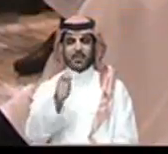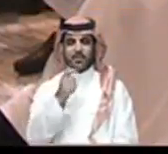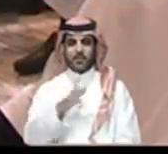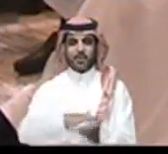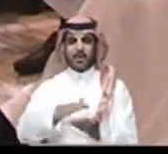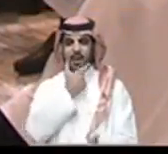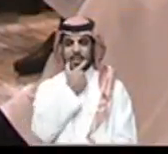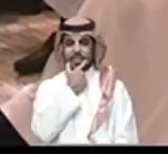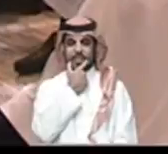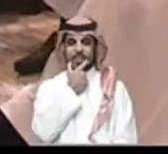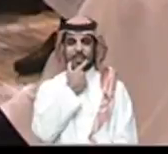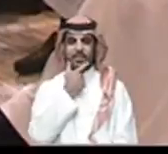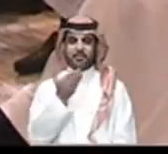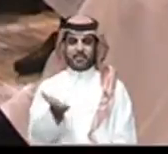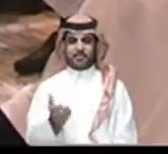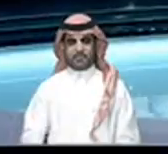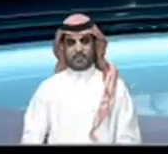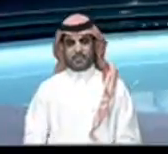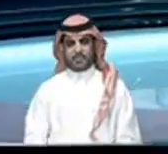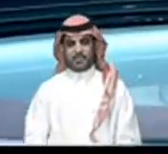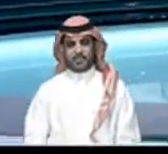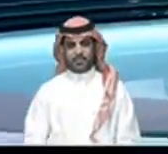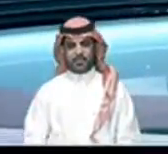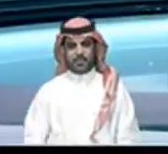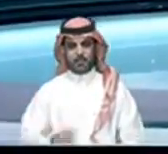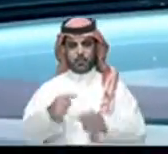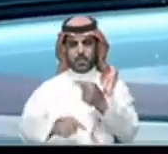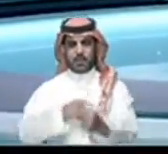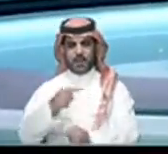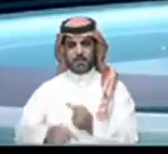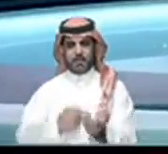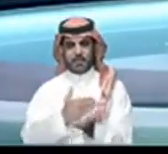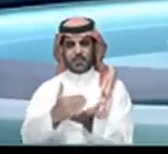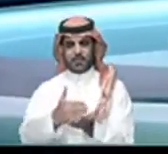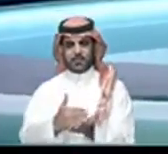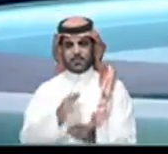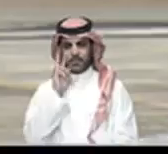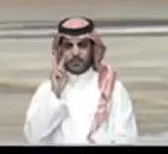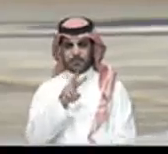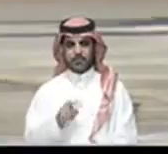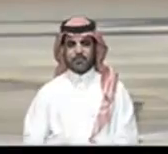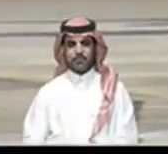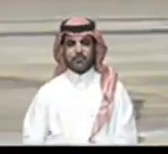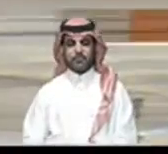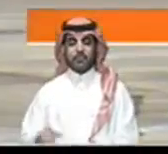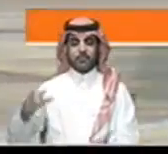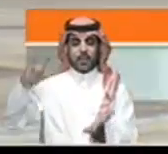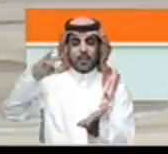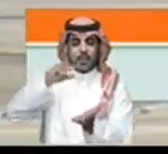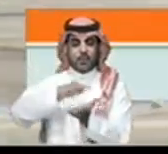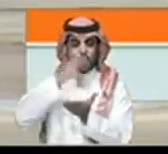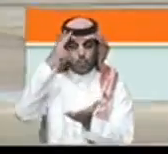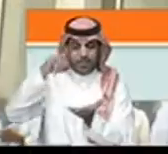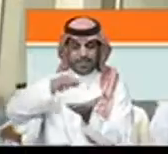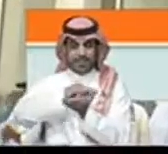السعوديه عبد الله لديهم الرياض الاسرى مستمره وفيها بعد الفاصل الخطوط الجويه